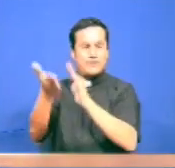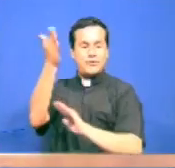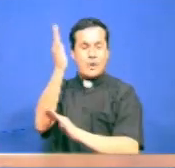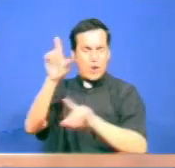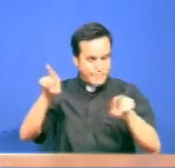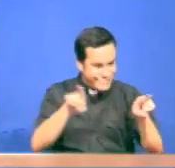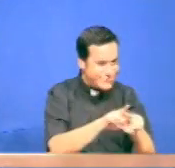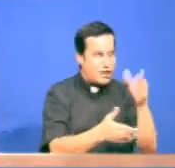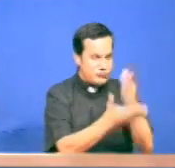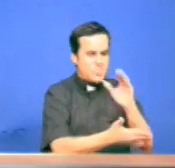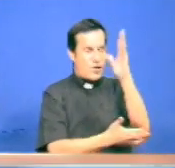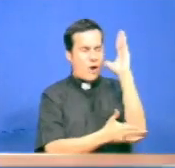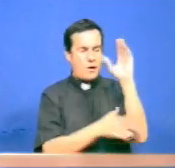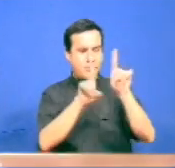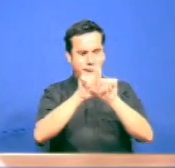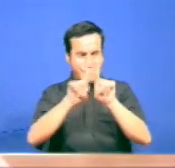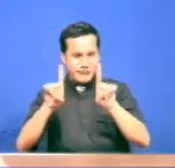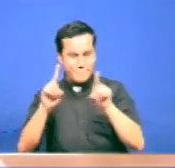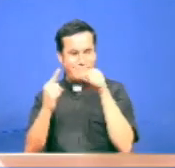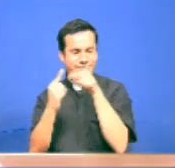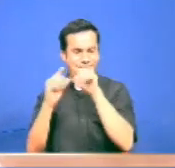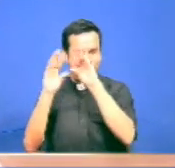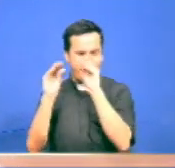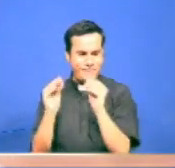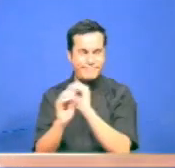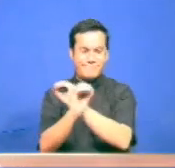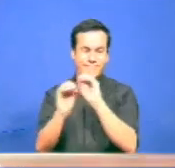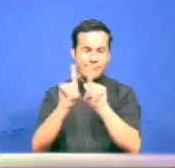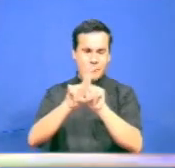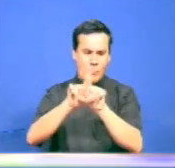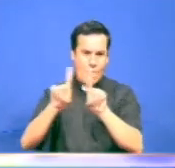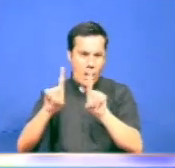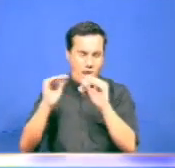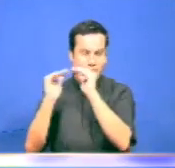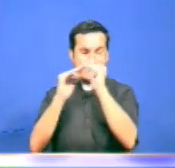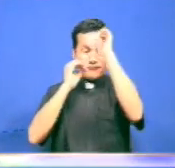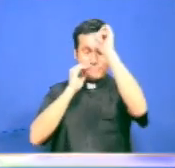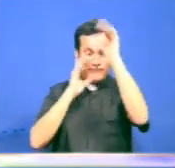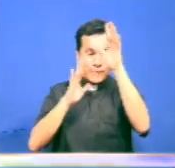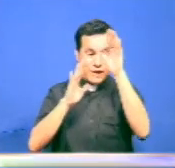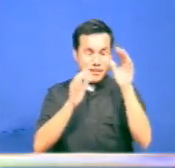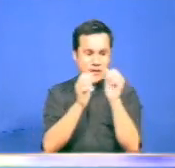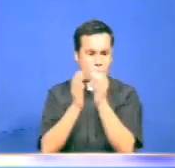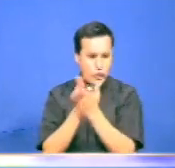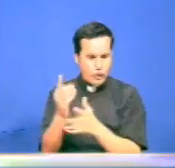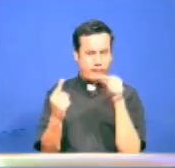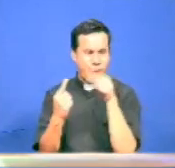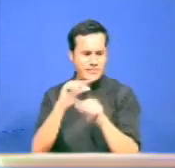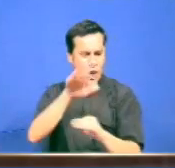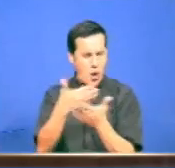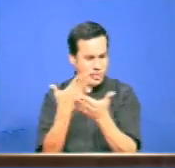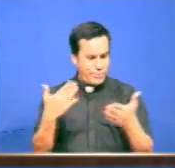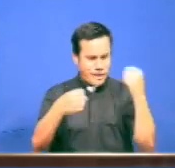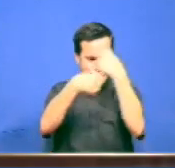mwanga, Mungu kweli na Mungu kweli, aliyezaliwa bila kuumbwa, mwenye Mungu mmoja na Baba, ambaye vitu